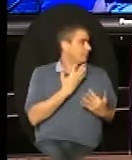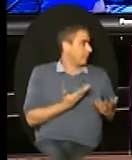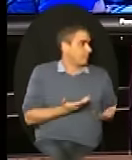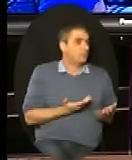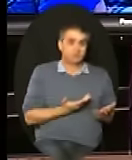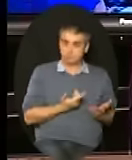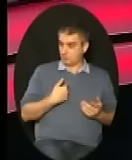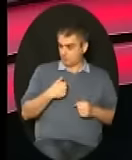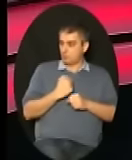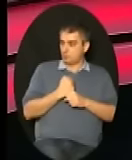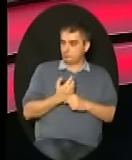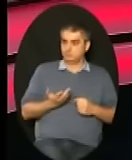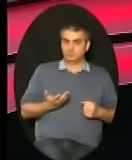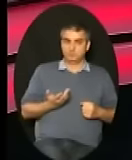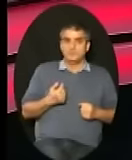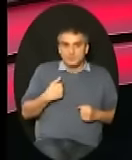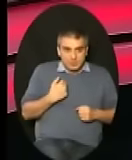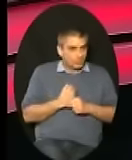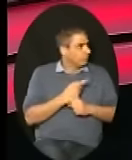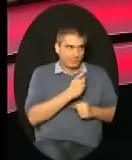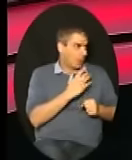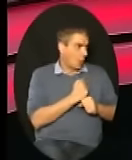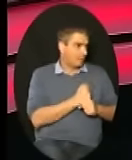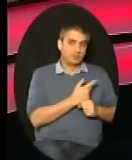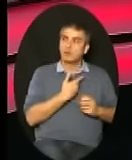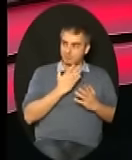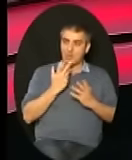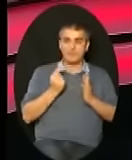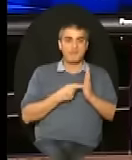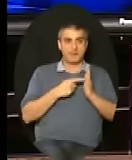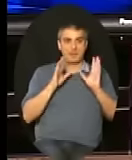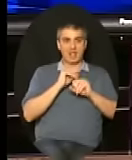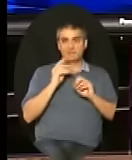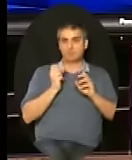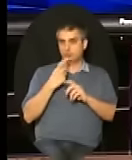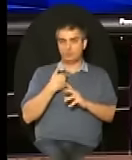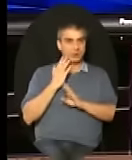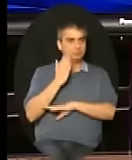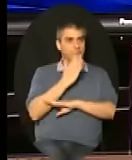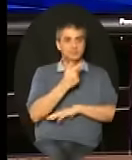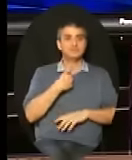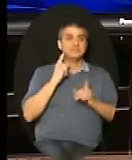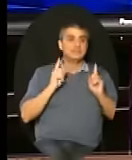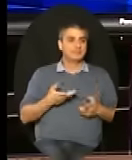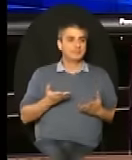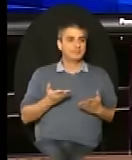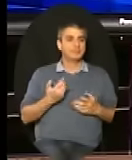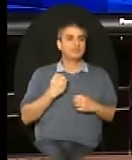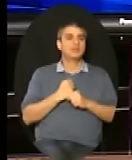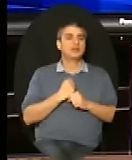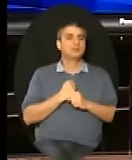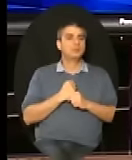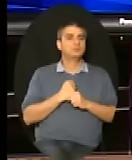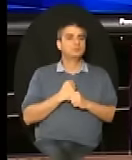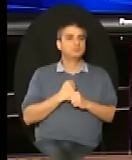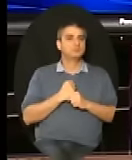להציג, דרך אגב, אנחנו עושים את זה. אני עושה את זה מספר ערבים בשבוע, ואנחנו צריכים אבל לעשות את זה